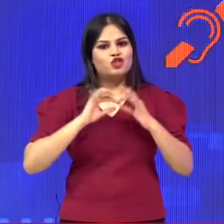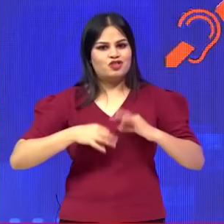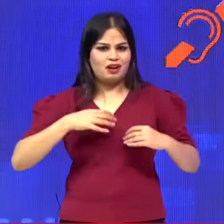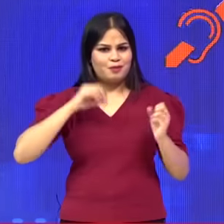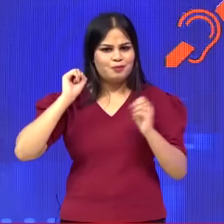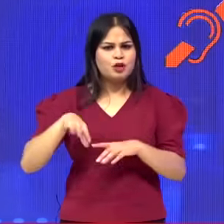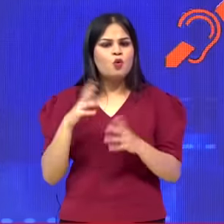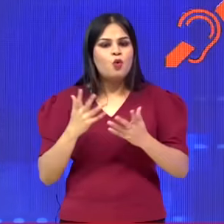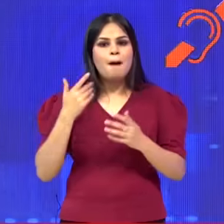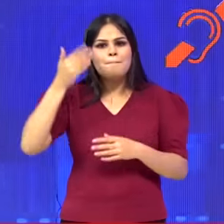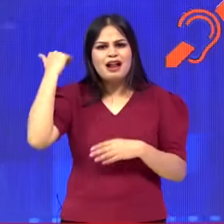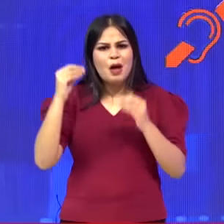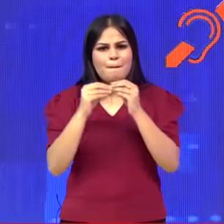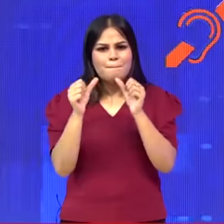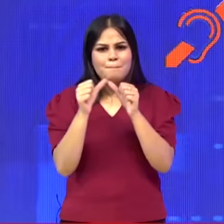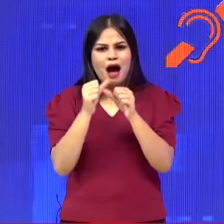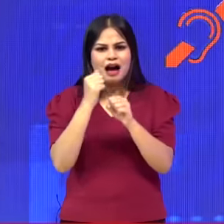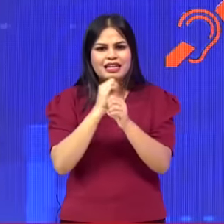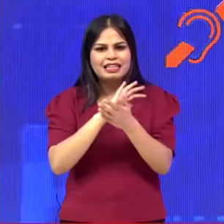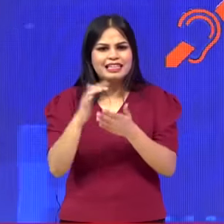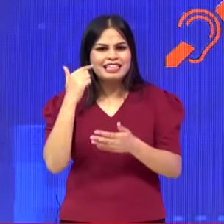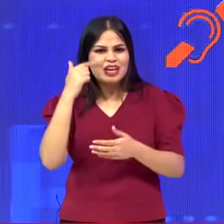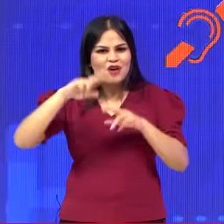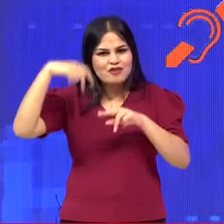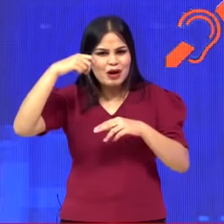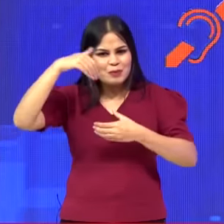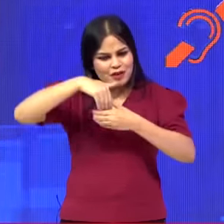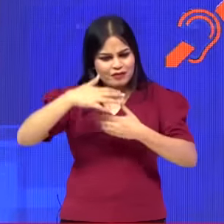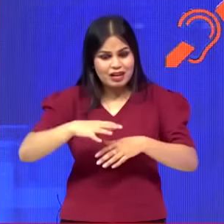उतारा था बागी, जिसमें मैं बिकिनी पहन के भागा था।